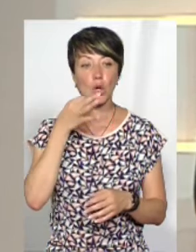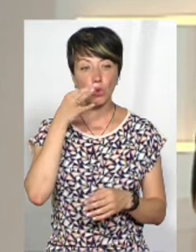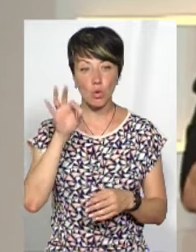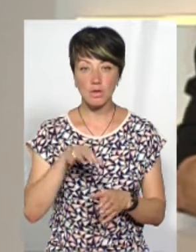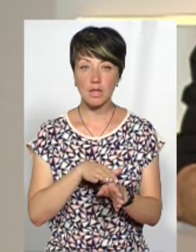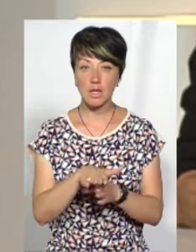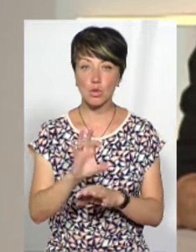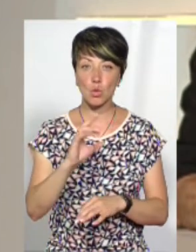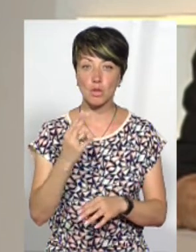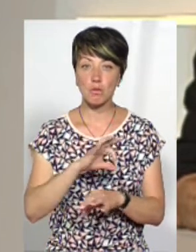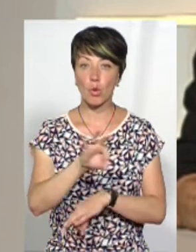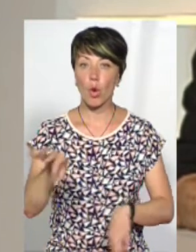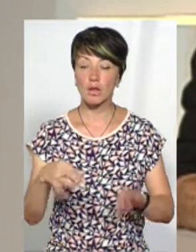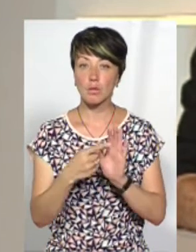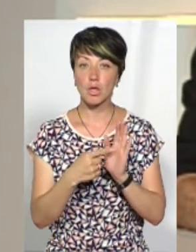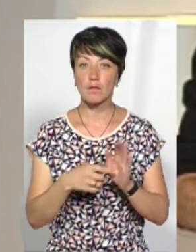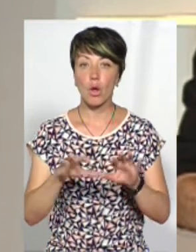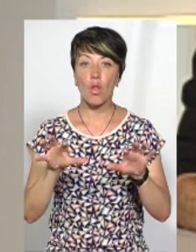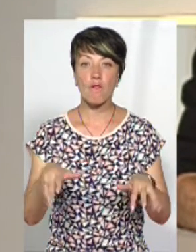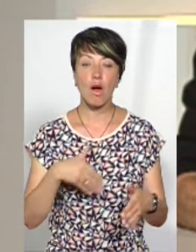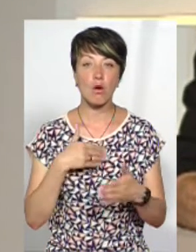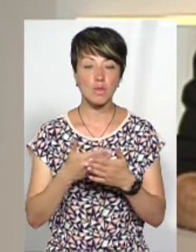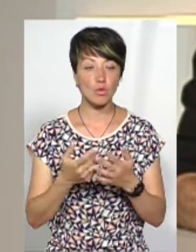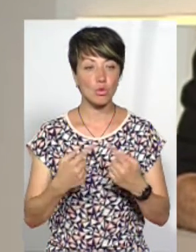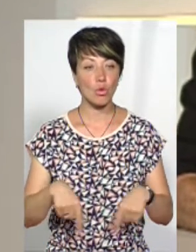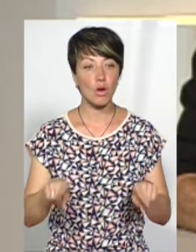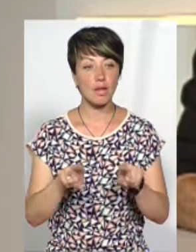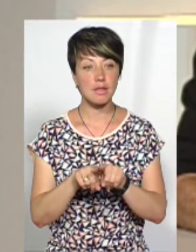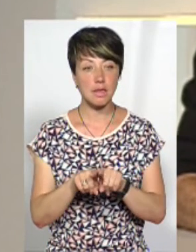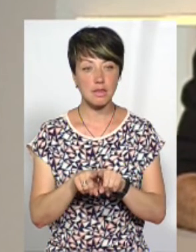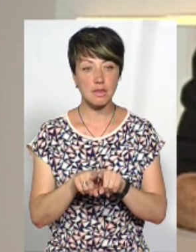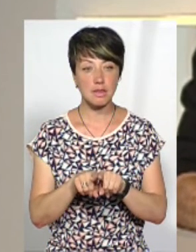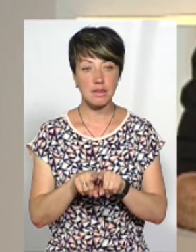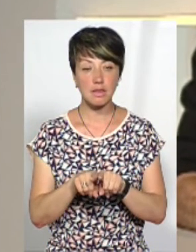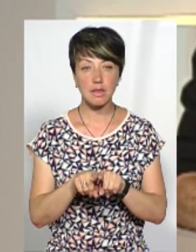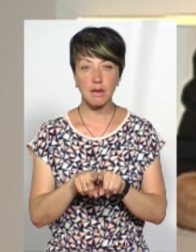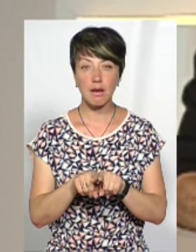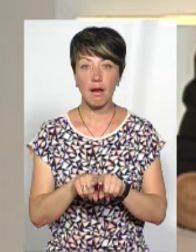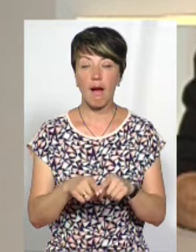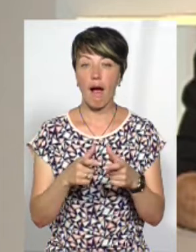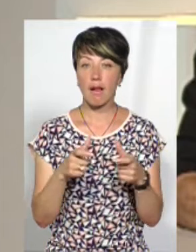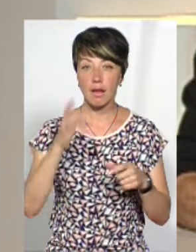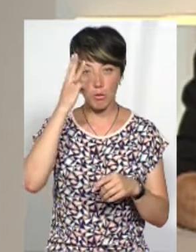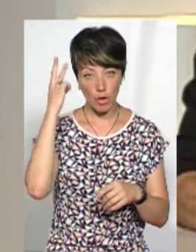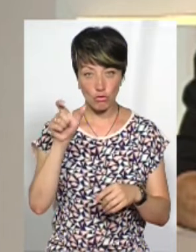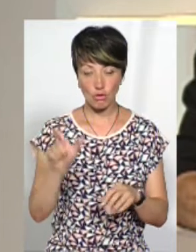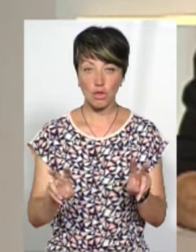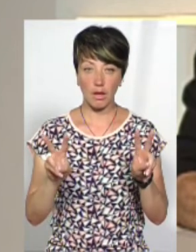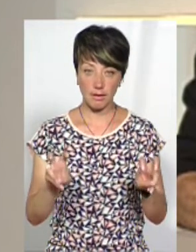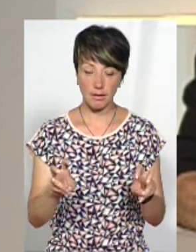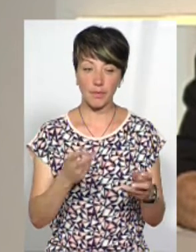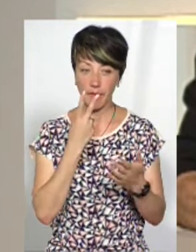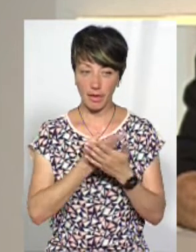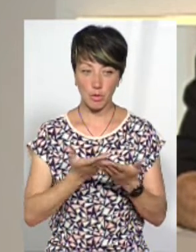реалізації соціального проєкту поділився голова громадської організації «Картка хмельничанина» Олександр